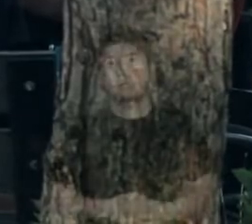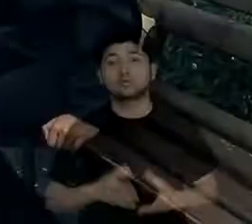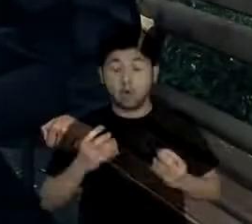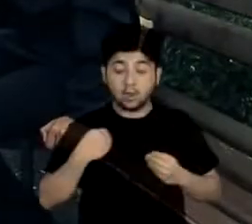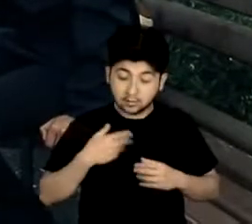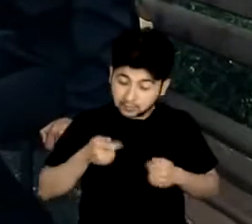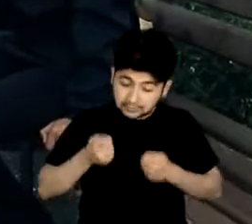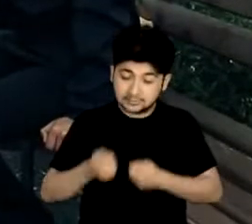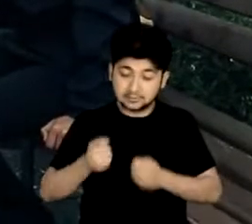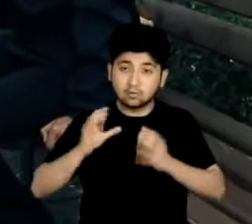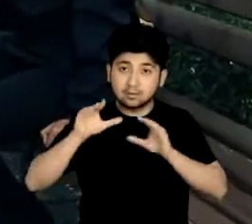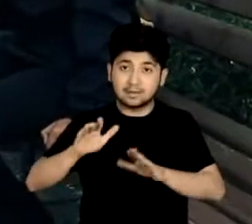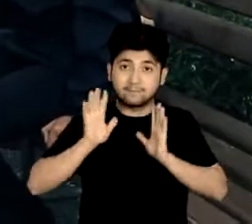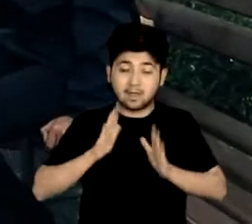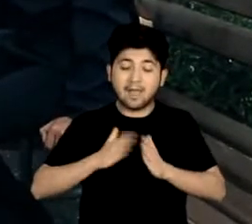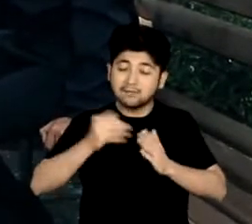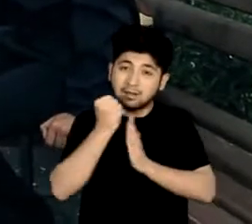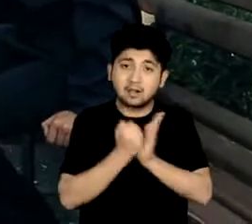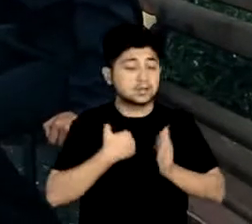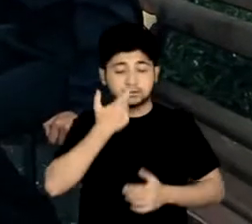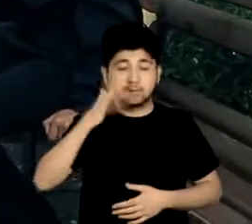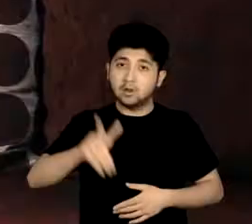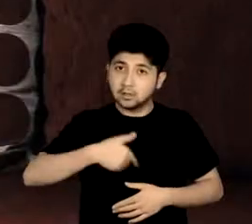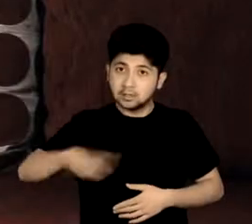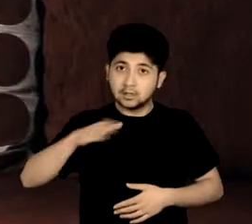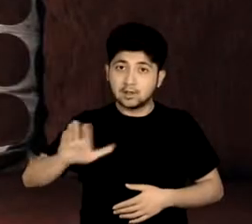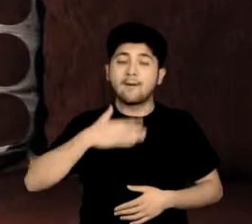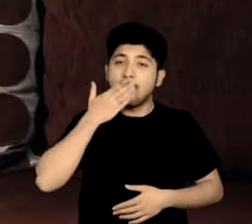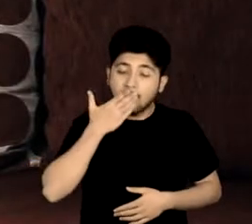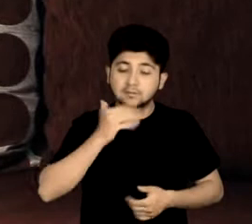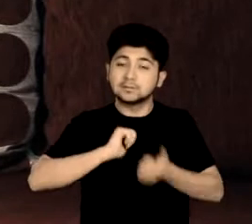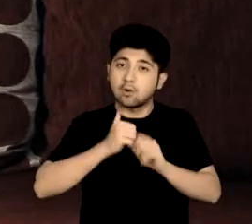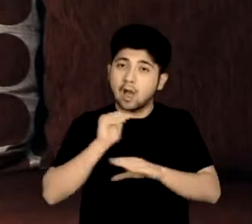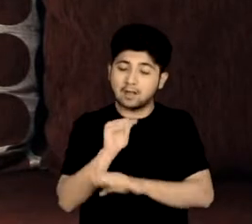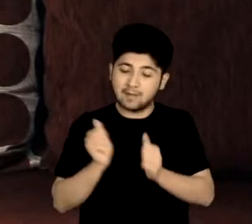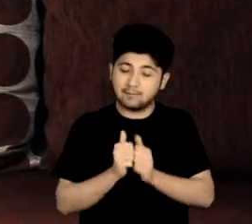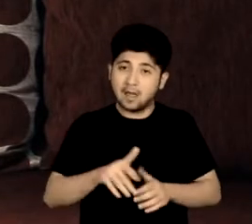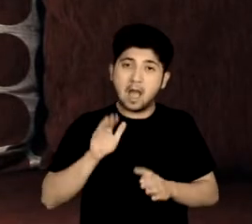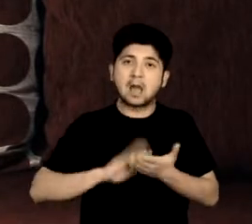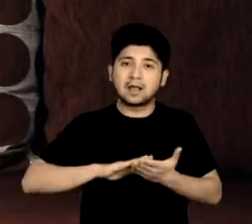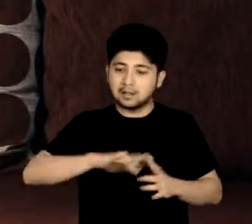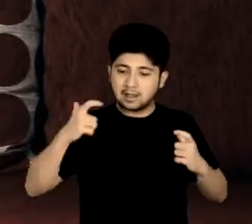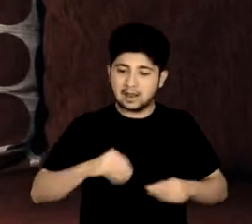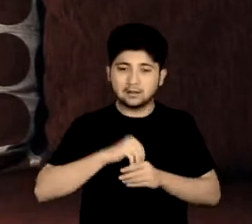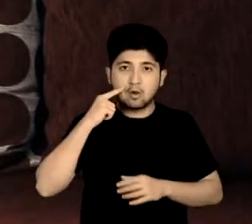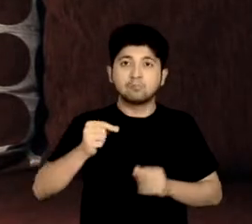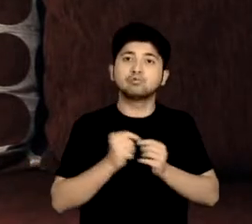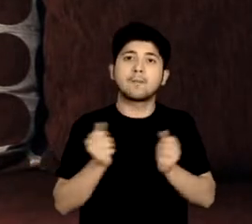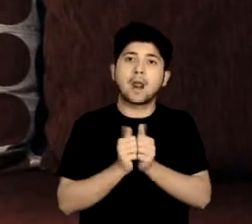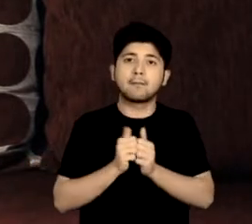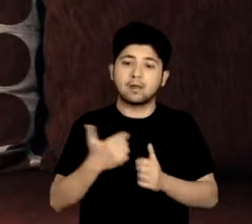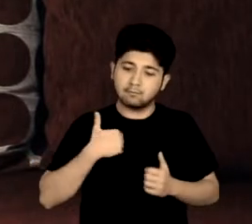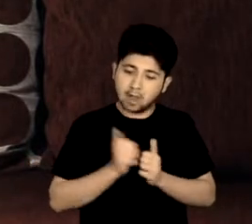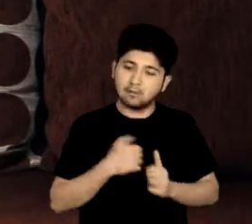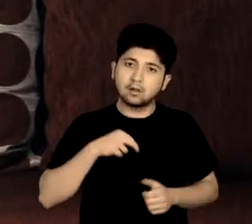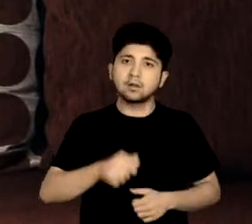Çok teşvik ettim onu. Evde kesinlikle oturmasını istemedim devamlı. Hem okulunu hem spor hayatını. Hem arkadaş ortamı devamı Büşra'yla